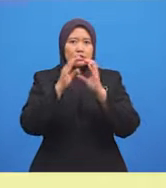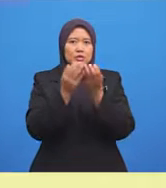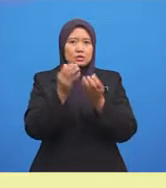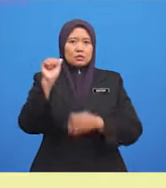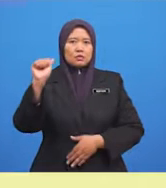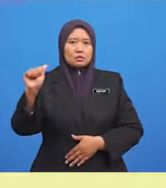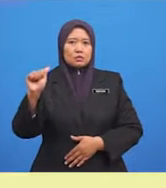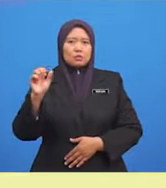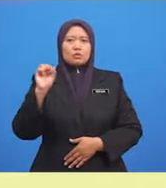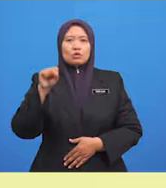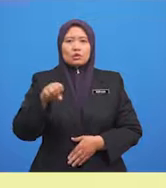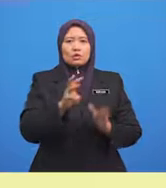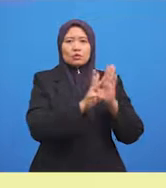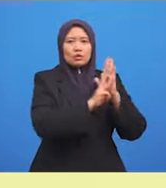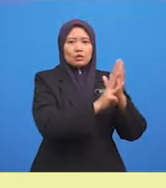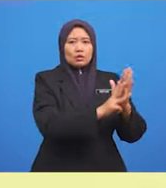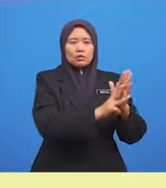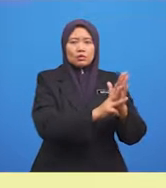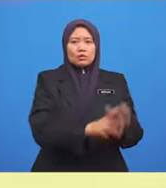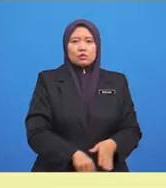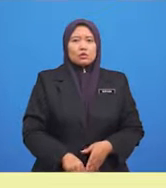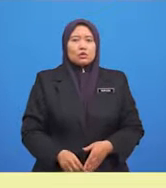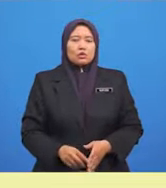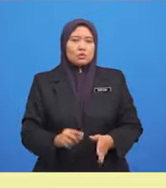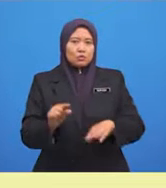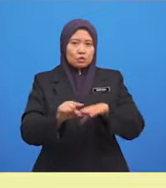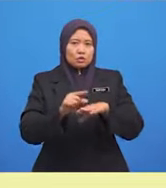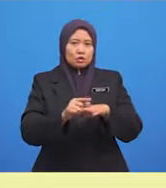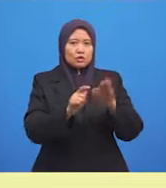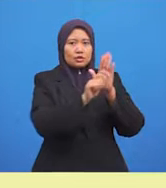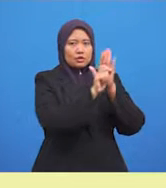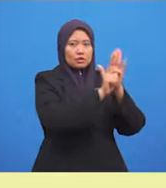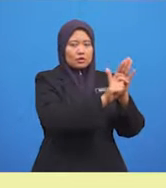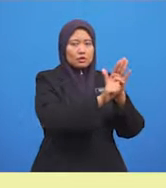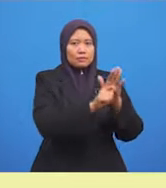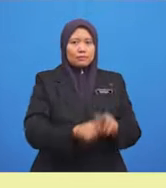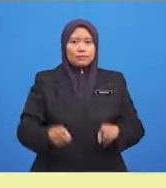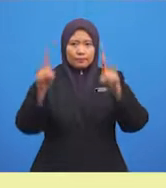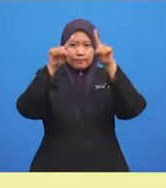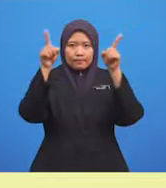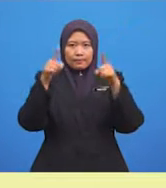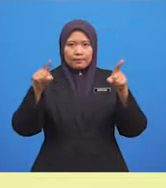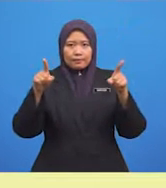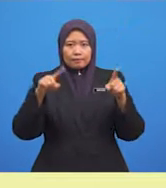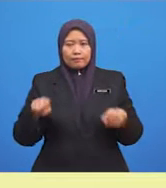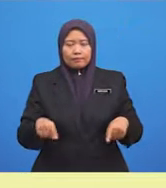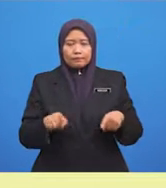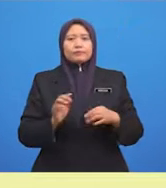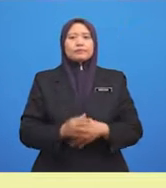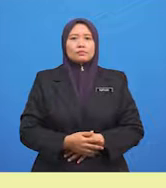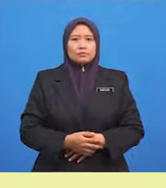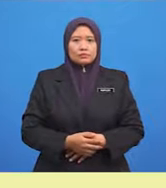boleh diwakili dengan menggunakan tata tanda set seperti yang ditunjukkan di sebelah.